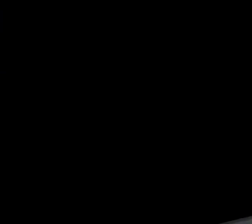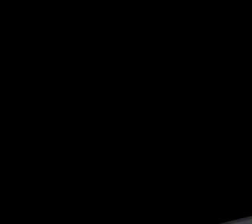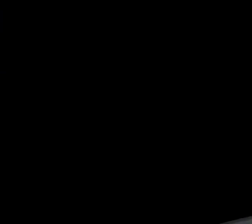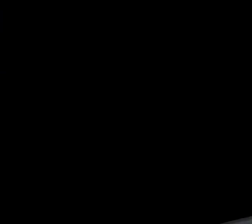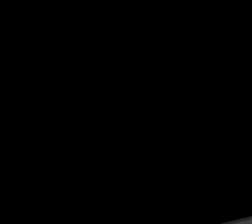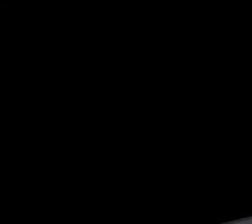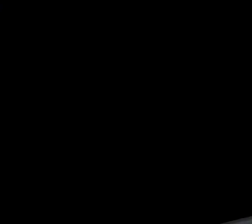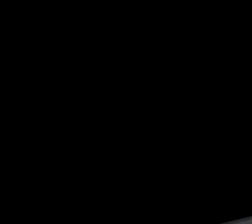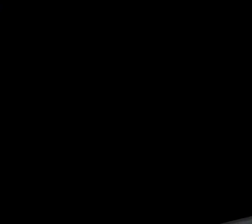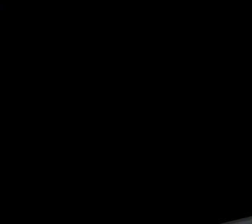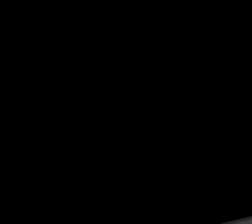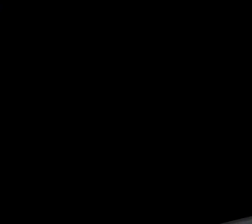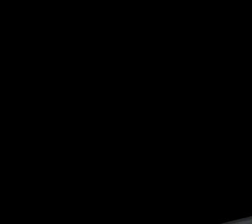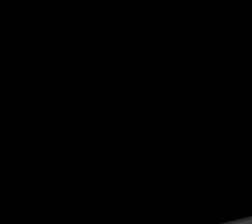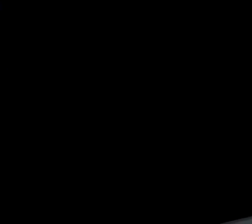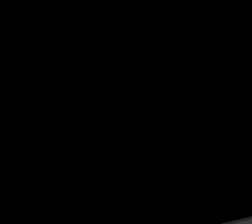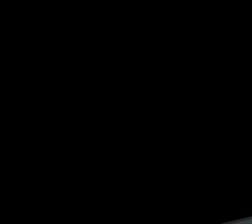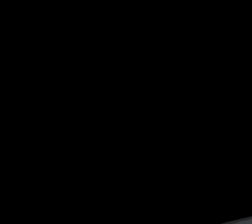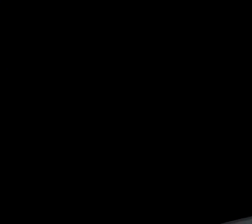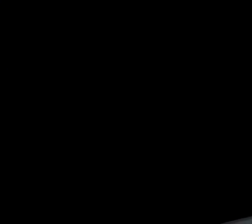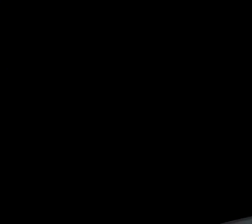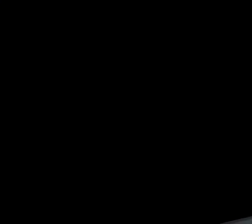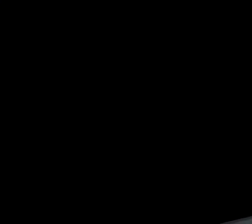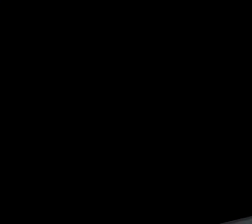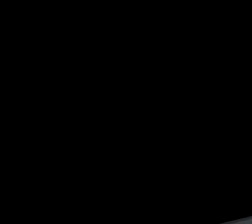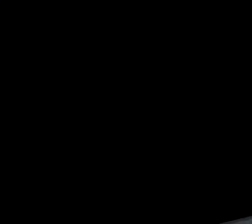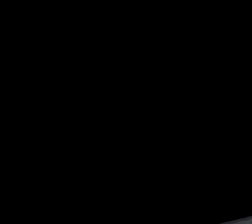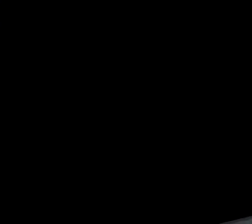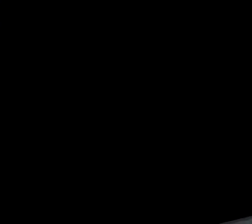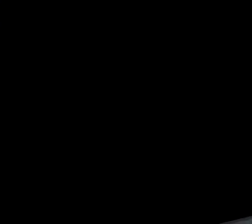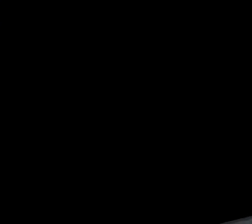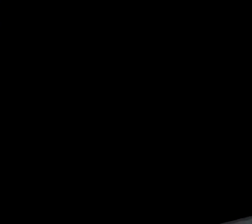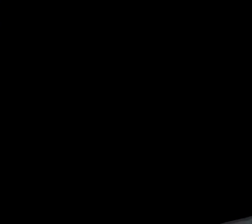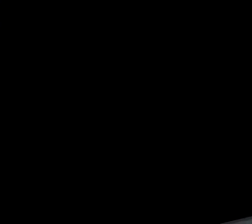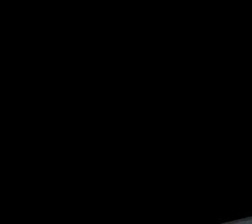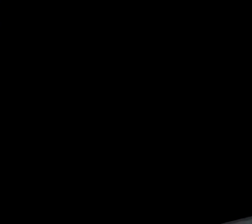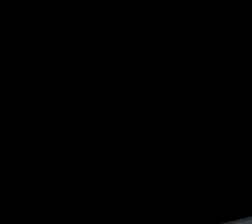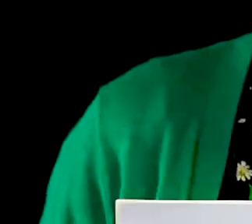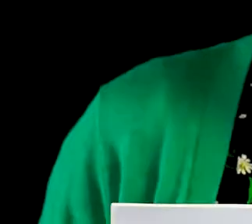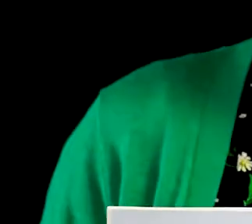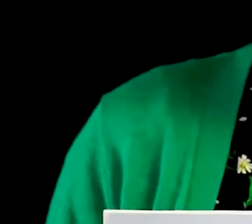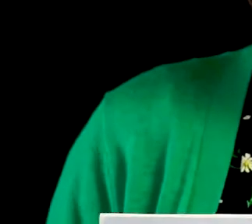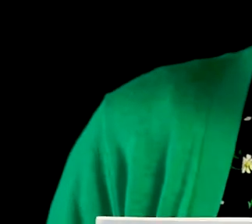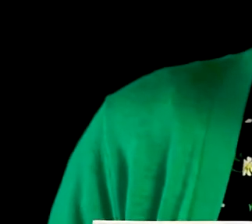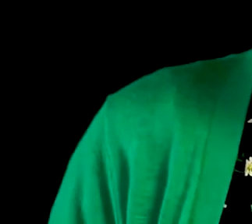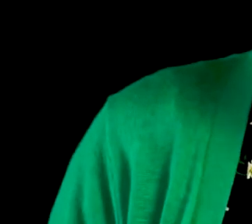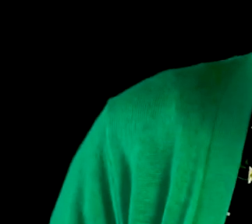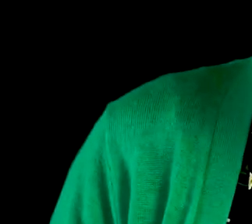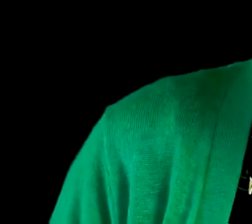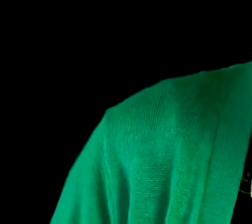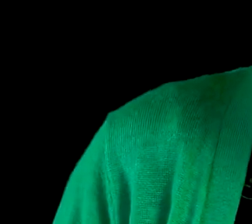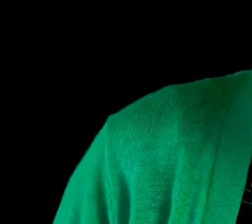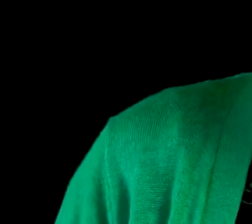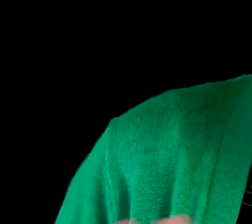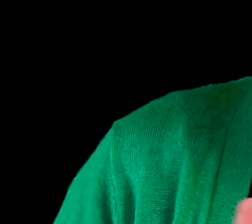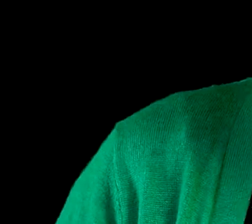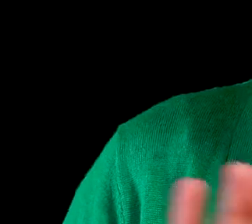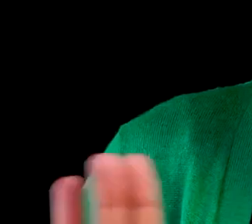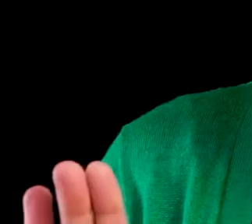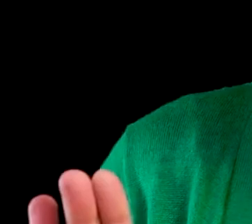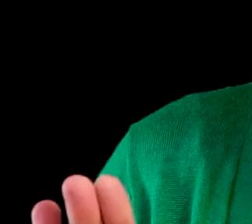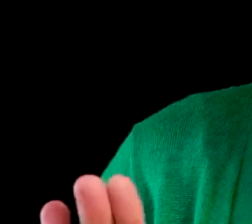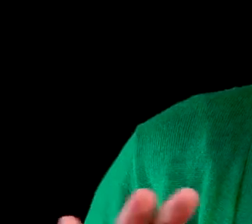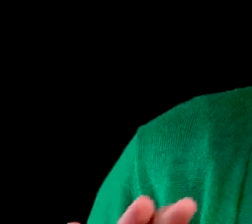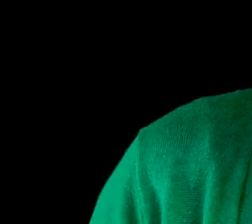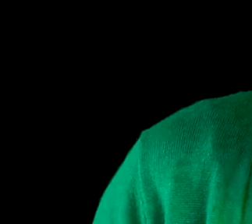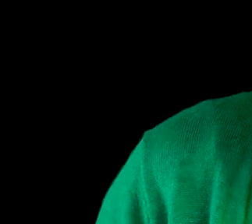Car rien n'est impossible à Dieu. Oui, pour Jésus,